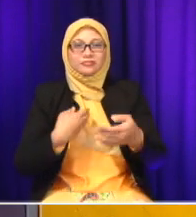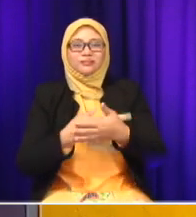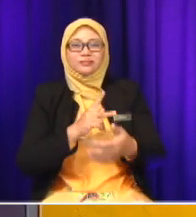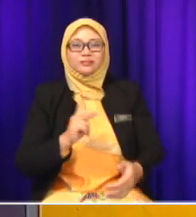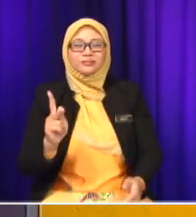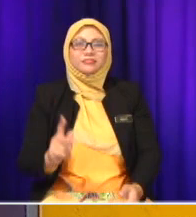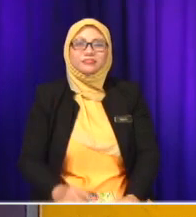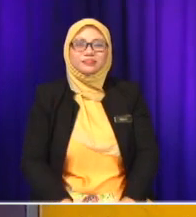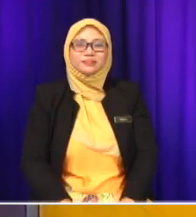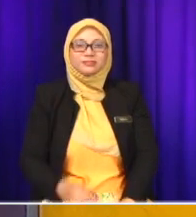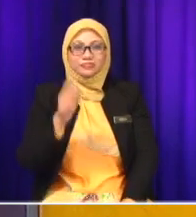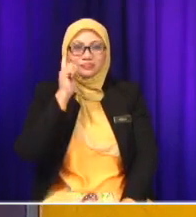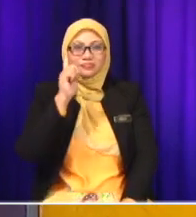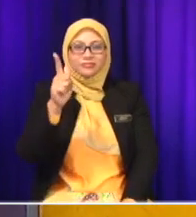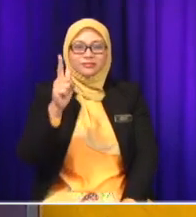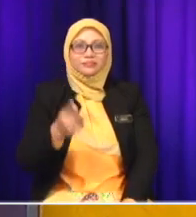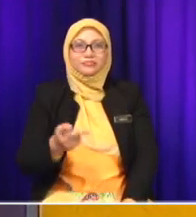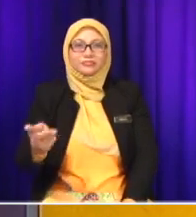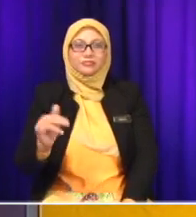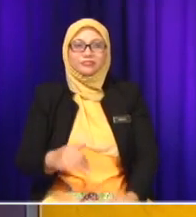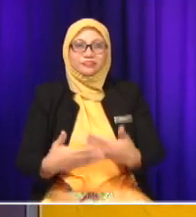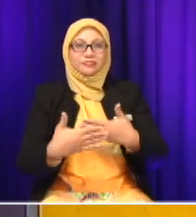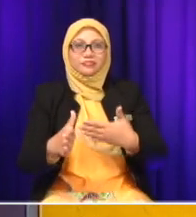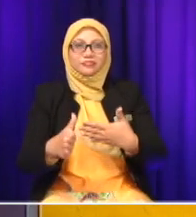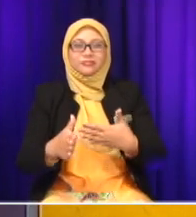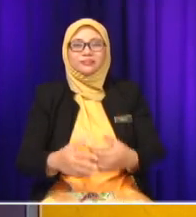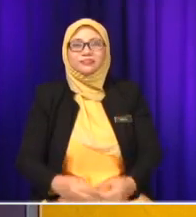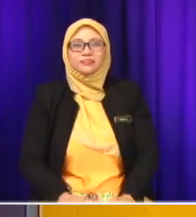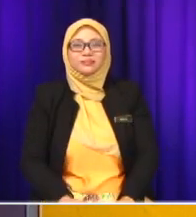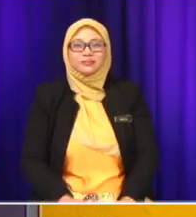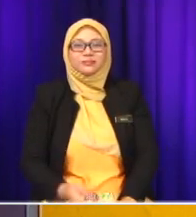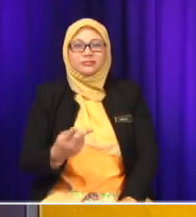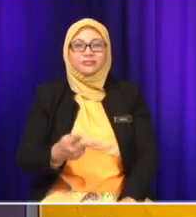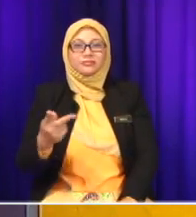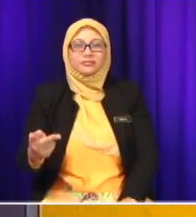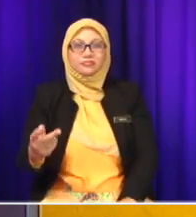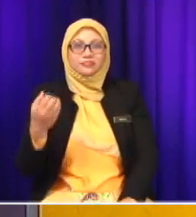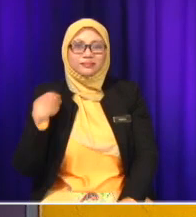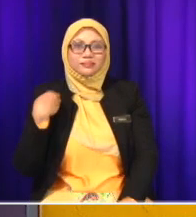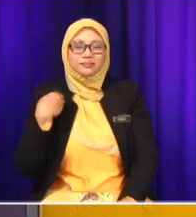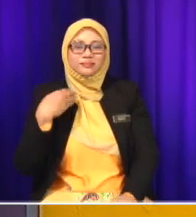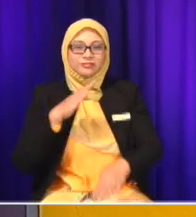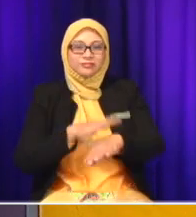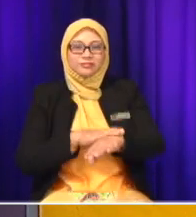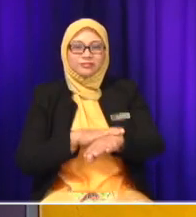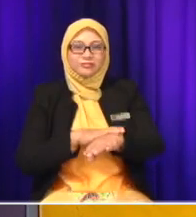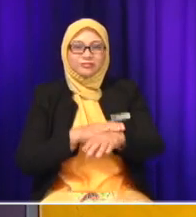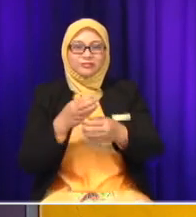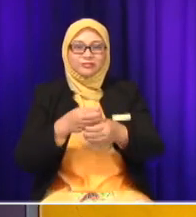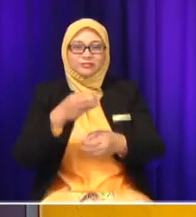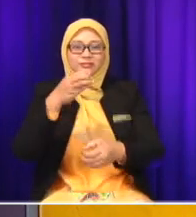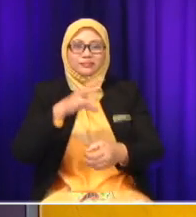akan lihat pula komponen yang seterusnya iaitu komponen yang terdapat pada kepala silinder dan juga pemasangan